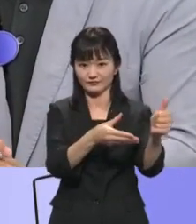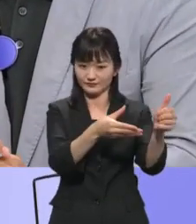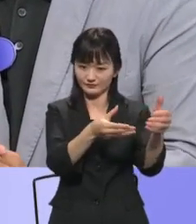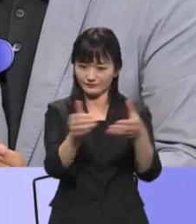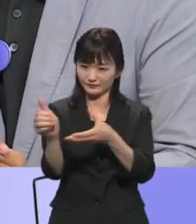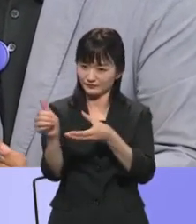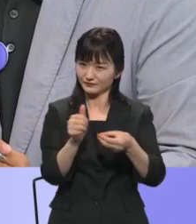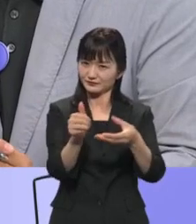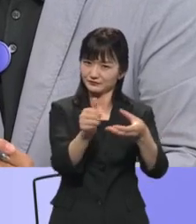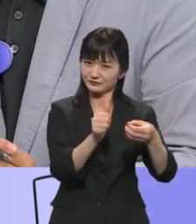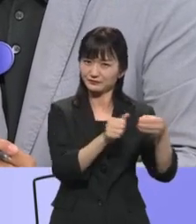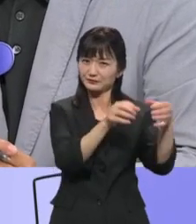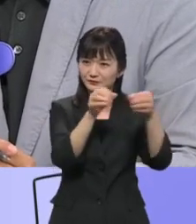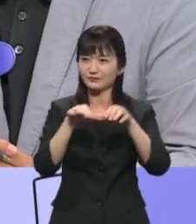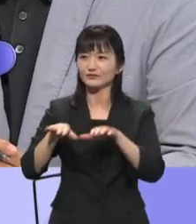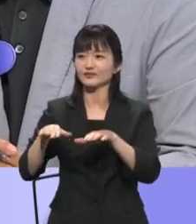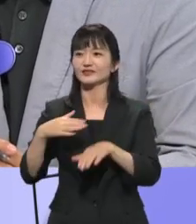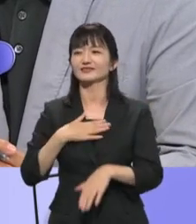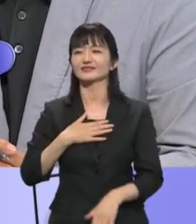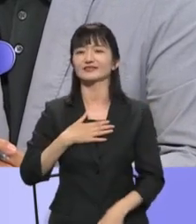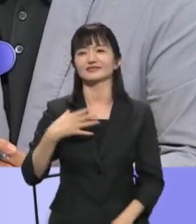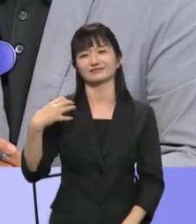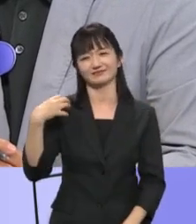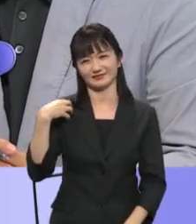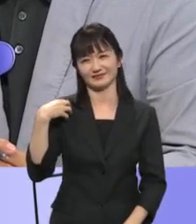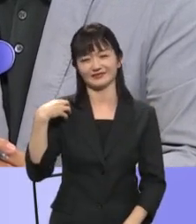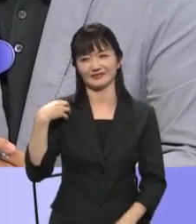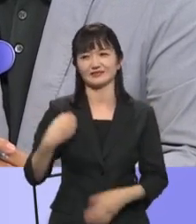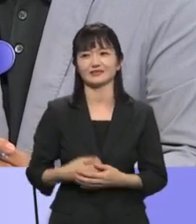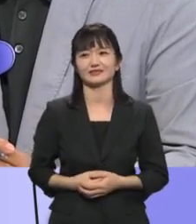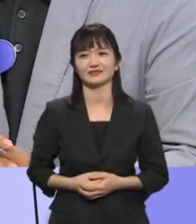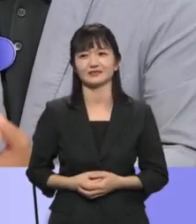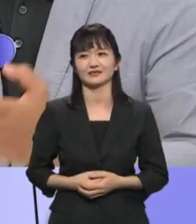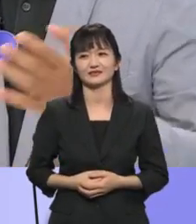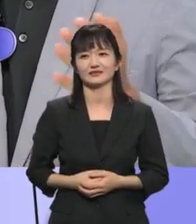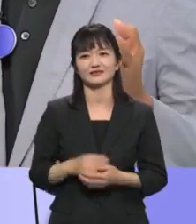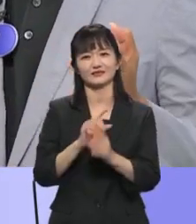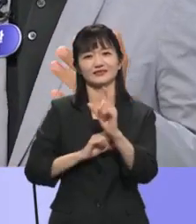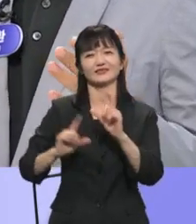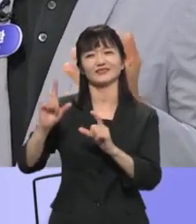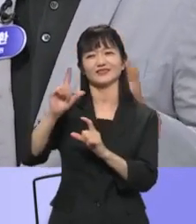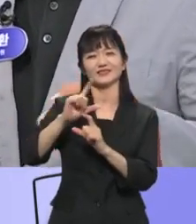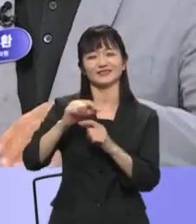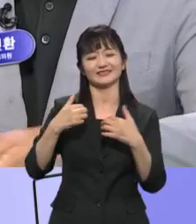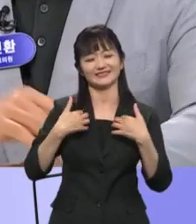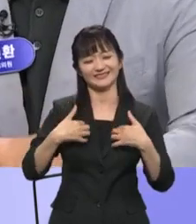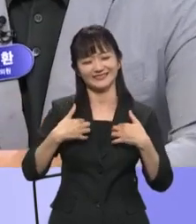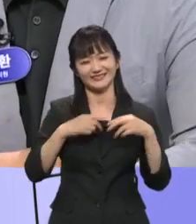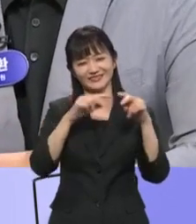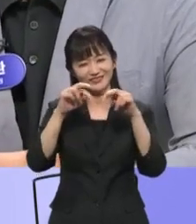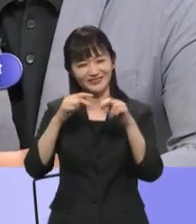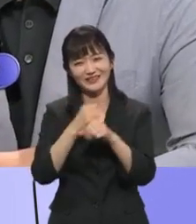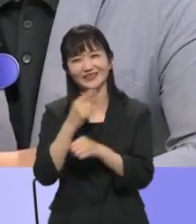저랑 했는데 오늘 제가 더 즐거운 토크를 이끌어가 보도록 분위기가 더 화사합니다